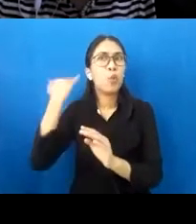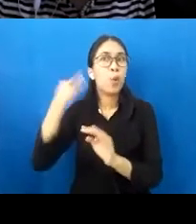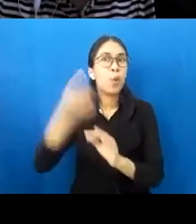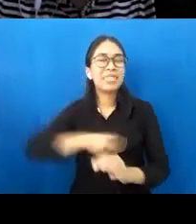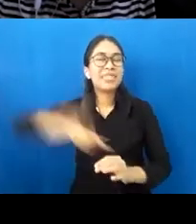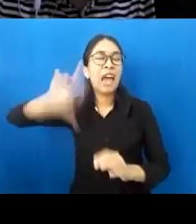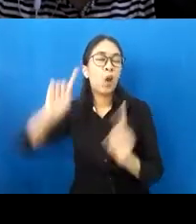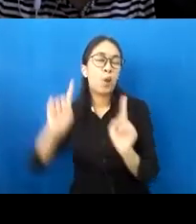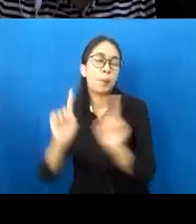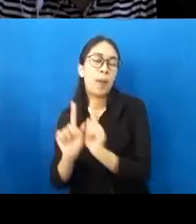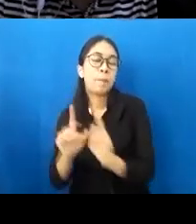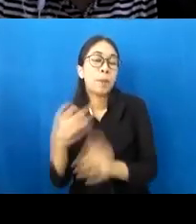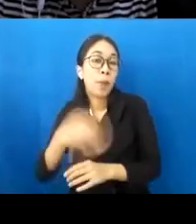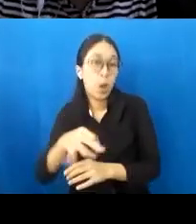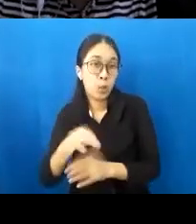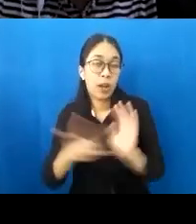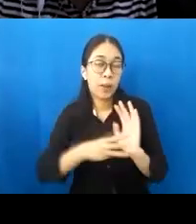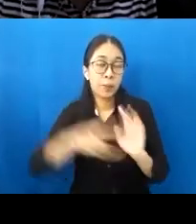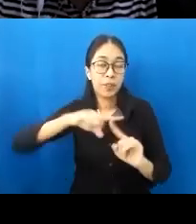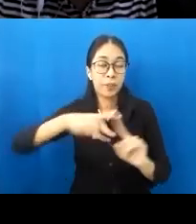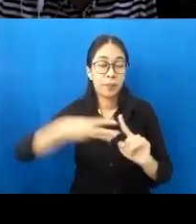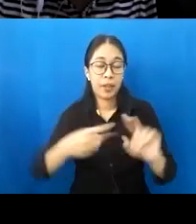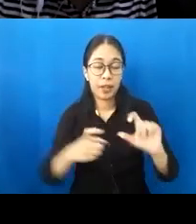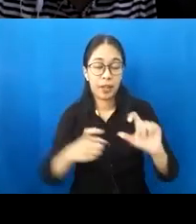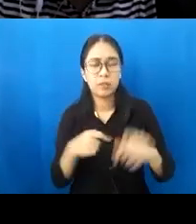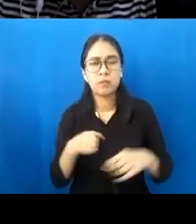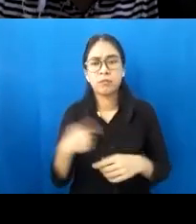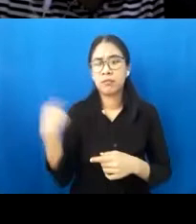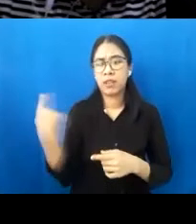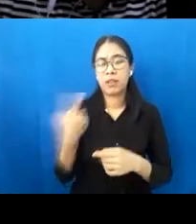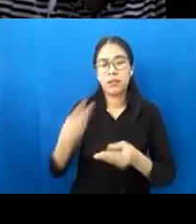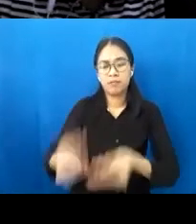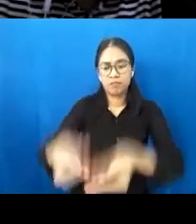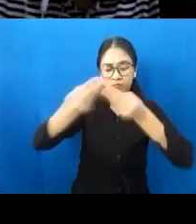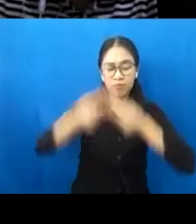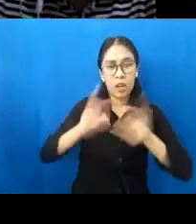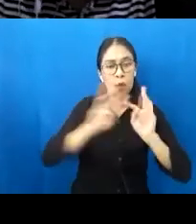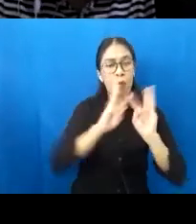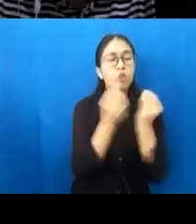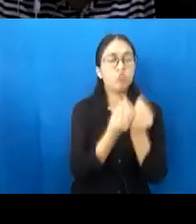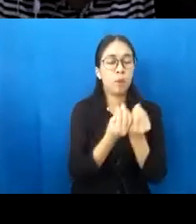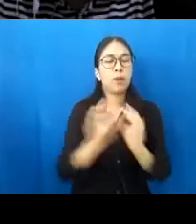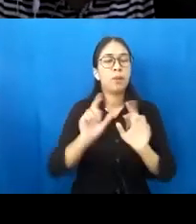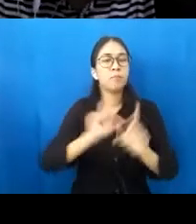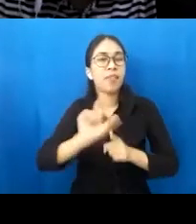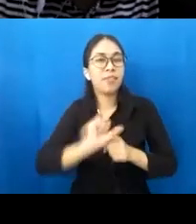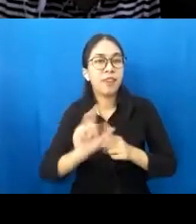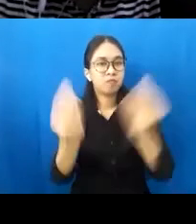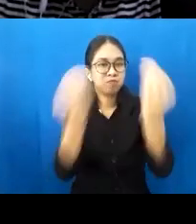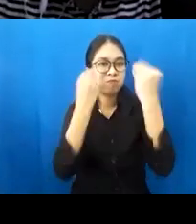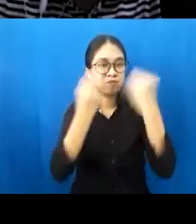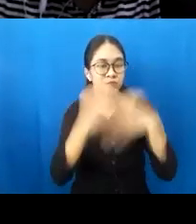baru MTBS, Kalakarya MTBS, kami diberikan sebuah workshop dan pelatihan ya, dilaksanakan di